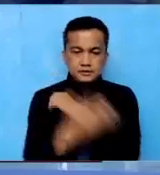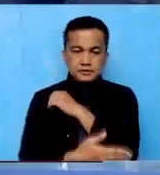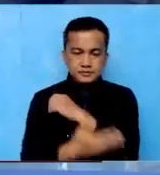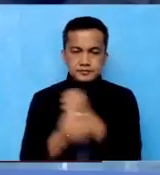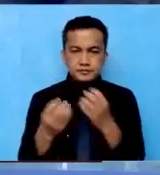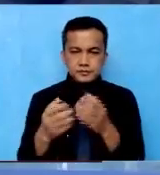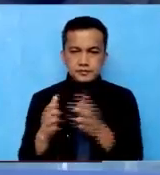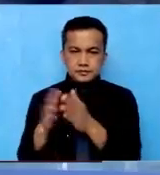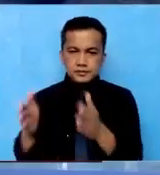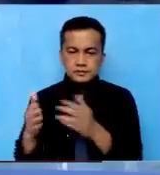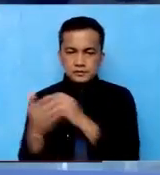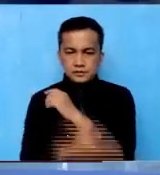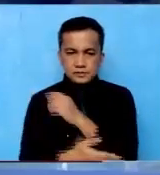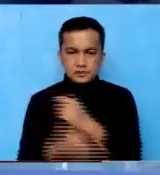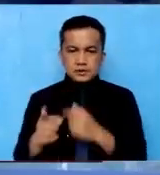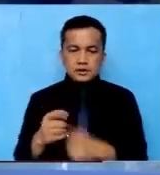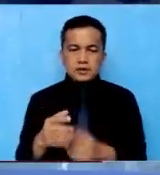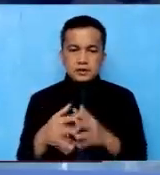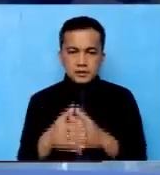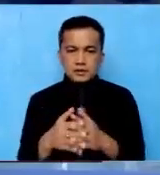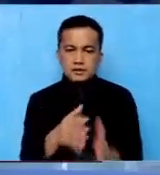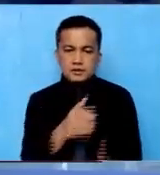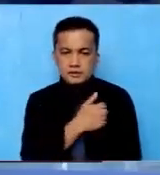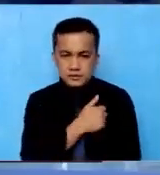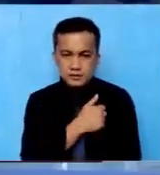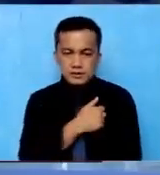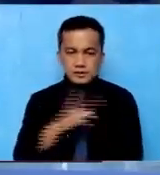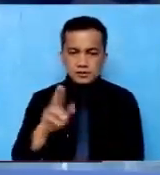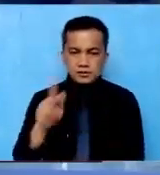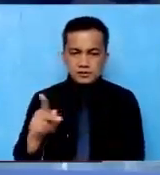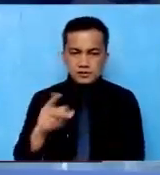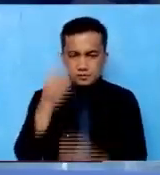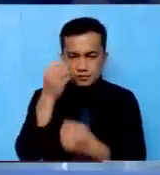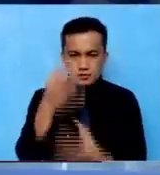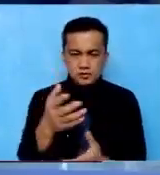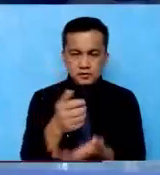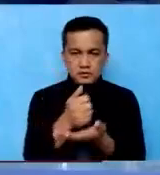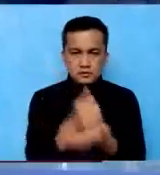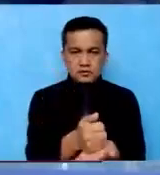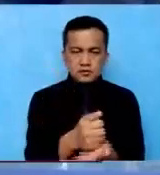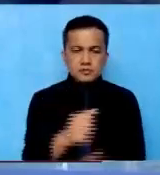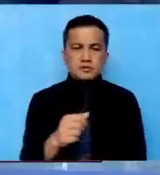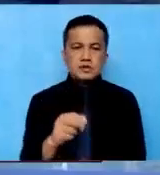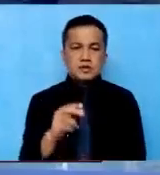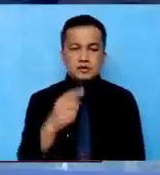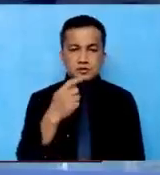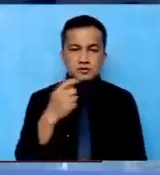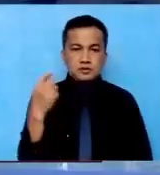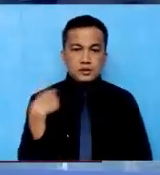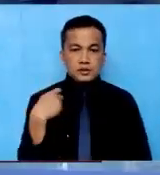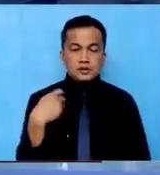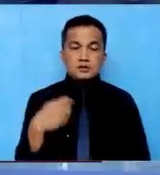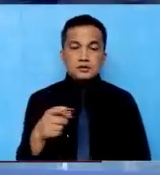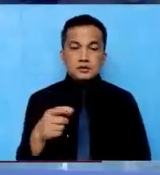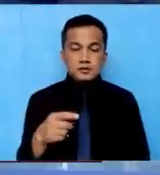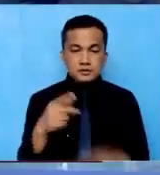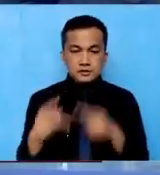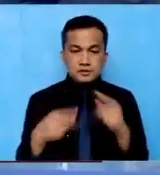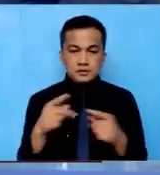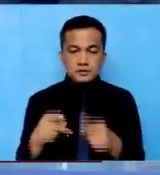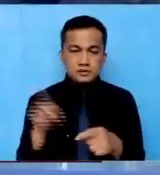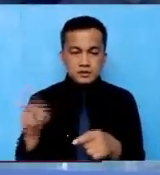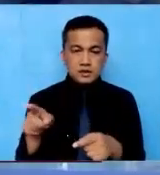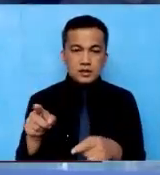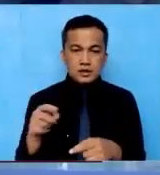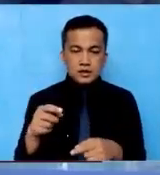ang Amerika, Canada at United Kingdom, na nagpabot na ng tulong sa Ukraine. Pati ngang ilang residente sa Russia, nagprotesta dahil